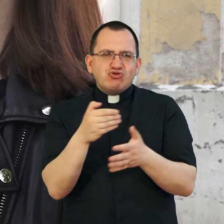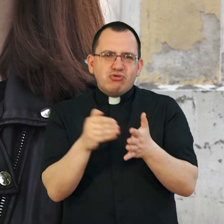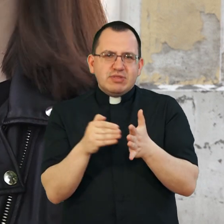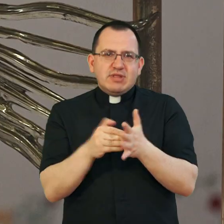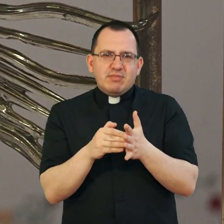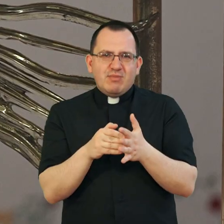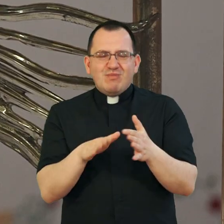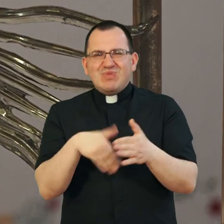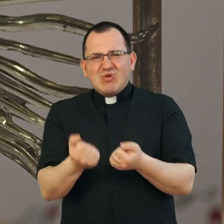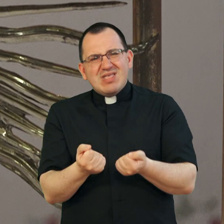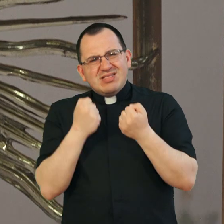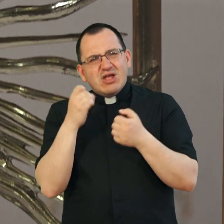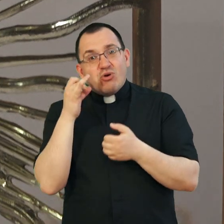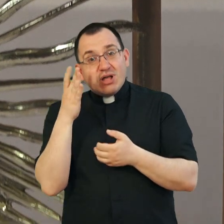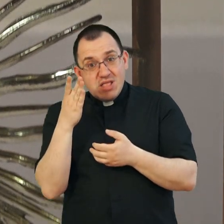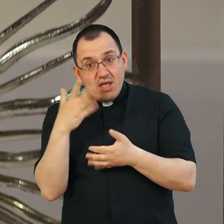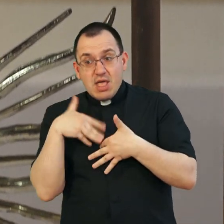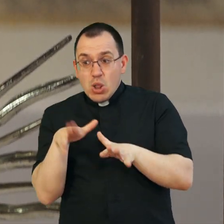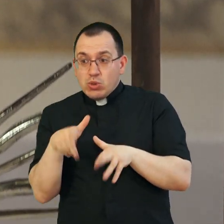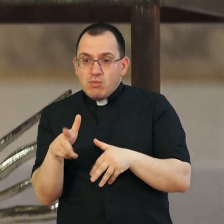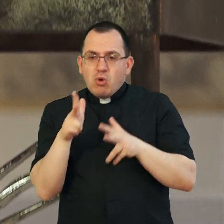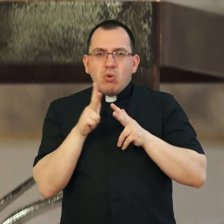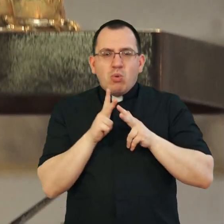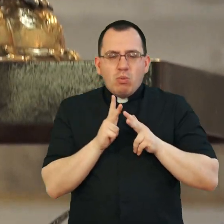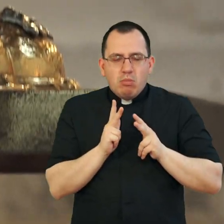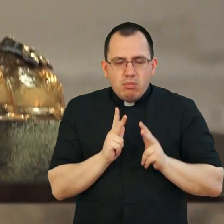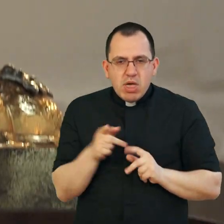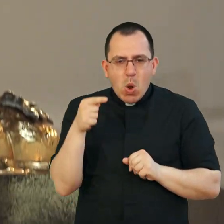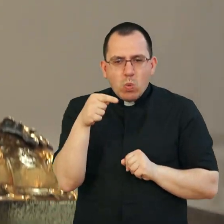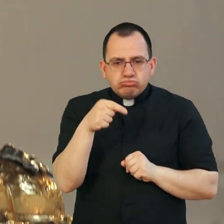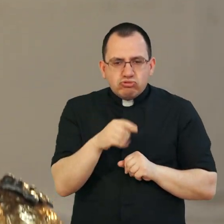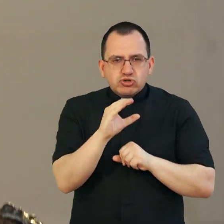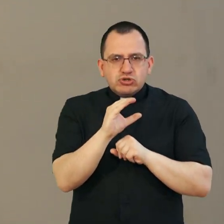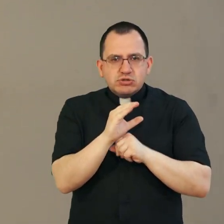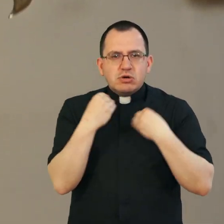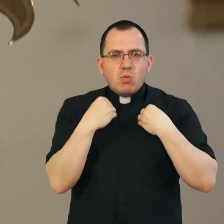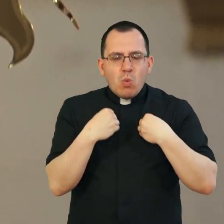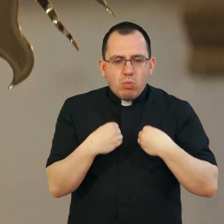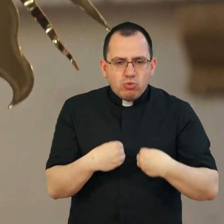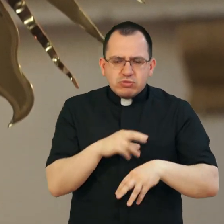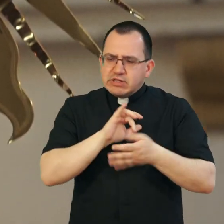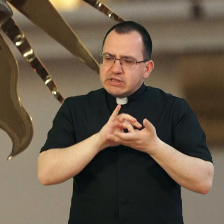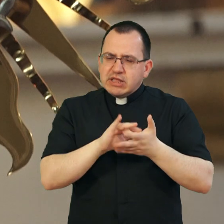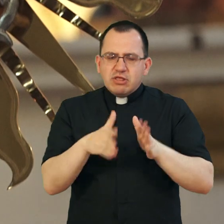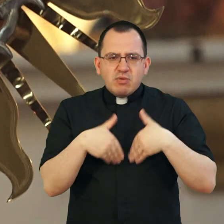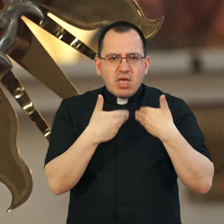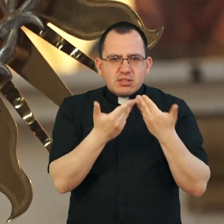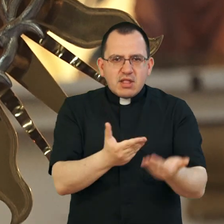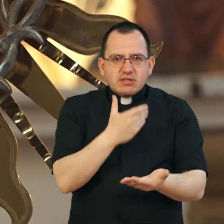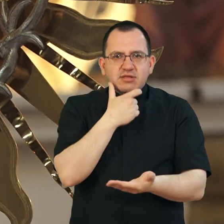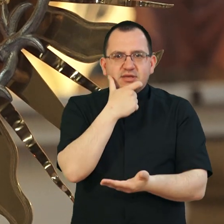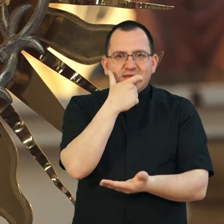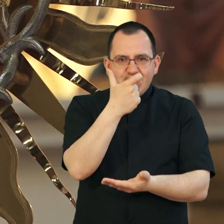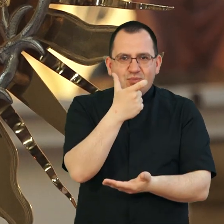nakon napornog dana ljudi mogu doći ovdje u smirenu atmosferu i opustiti se, predati sve Bogu i još